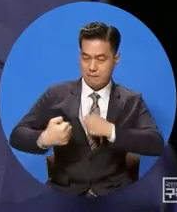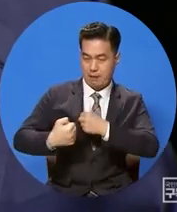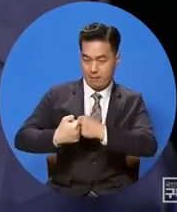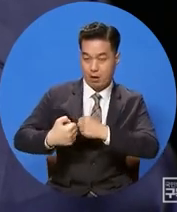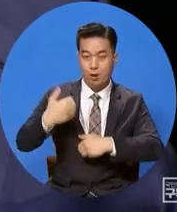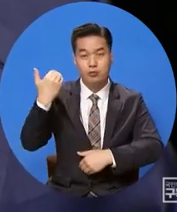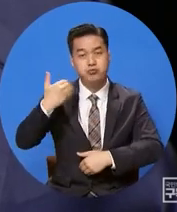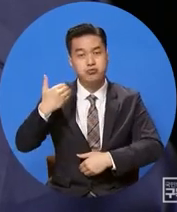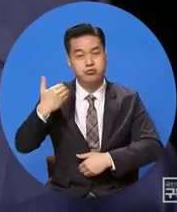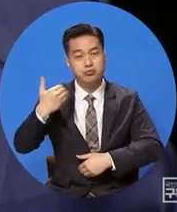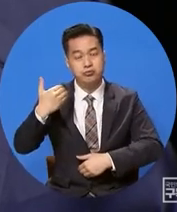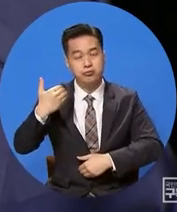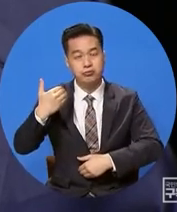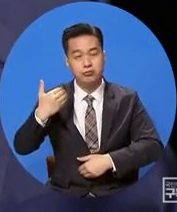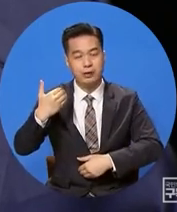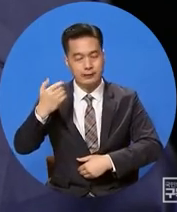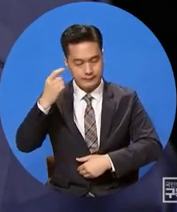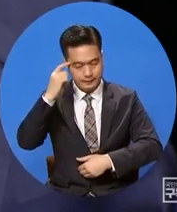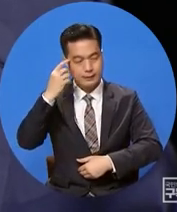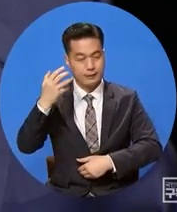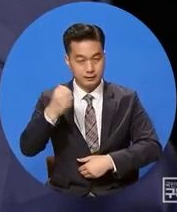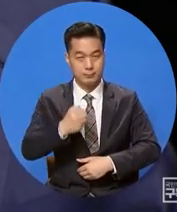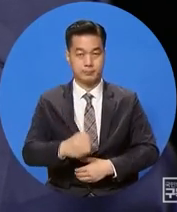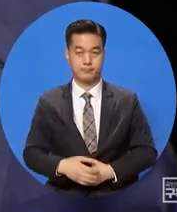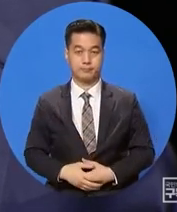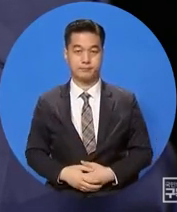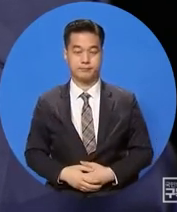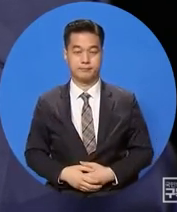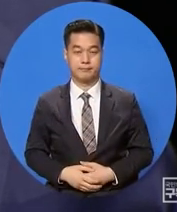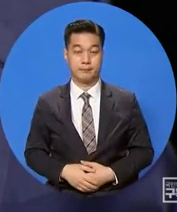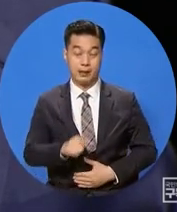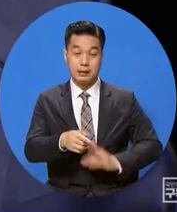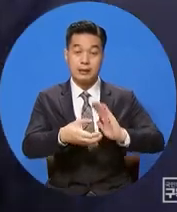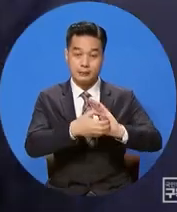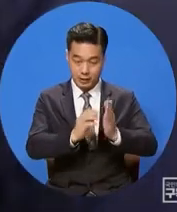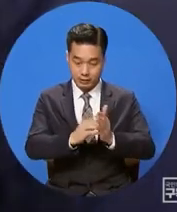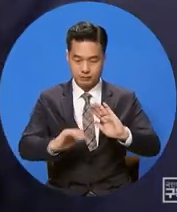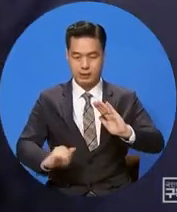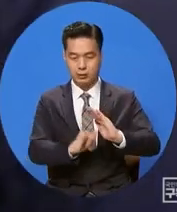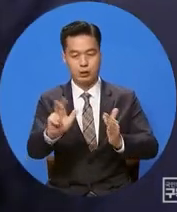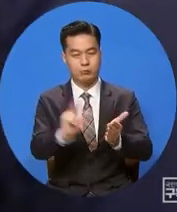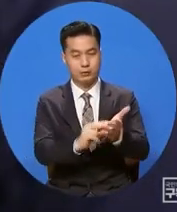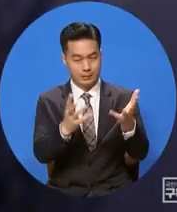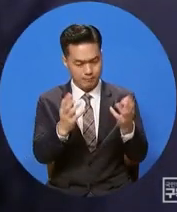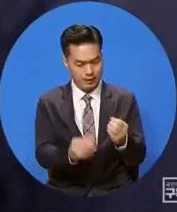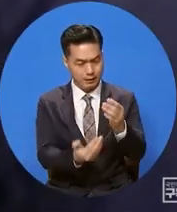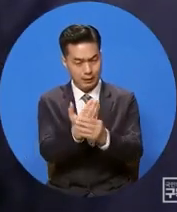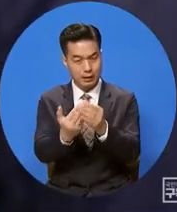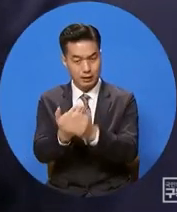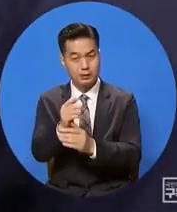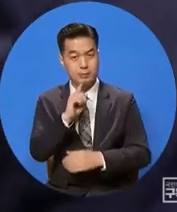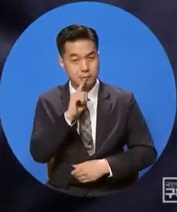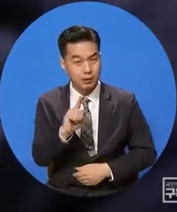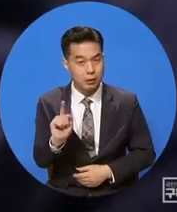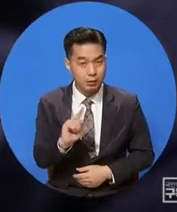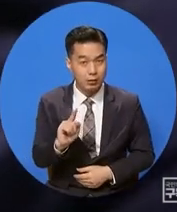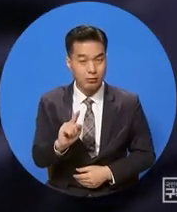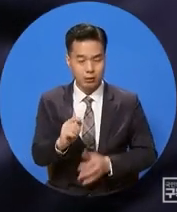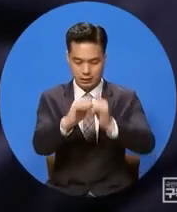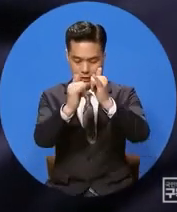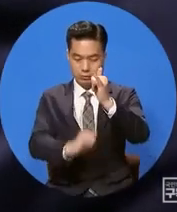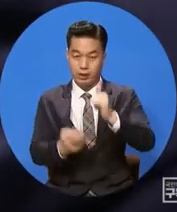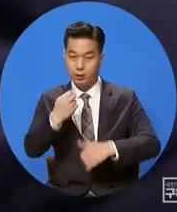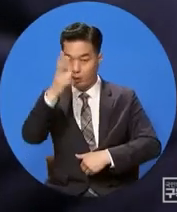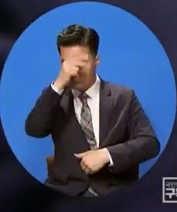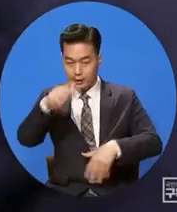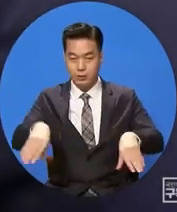사람이 과연 있겠나. 저는 그래 생각하고요. 그만큼 네. 가족에 네. 문제가 많았다는 것 아닙니까? 역대 검찰총장